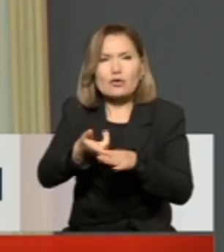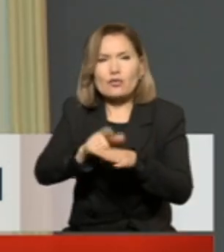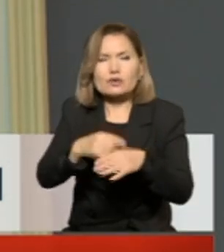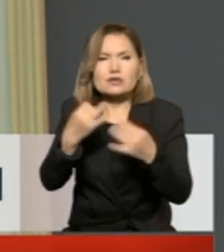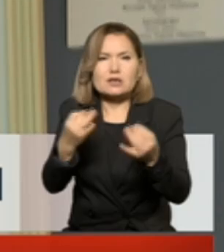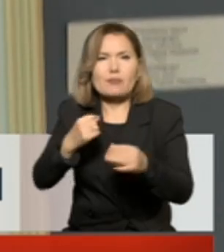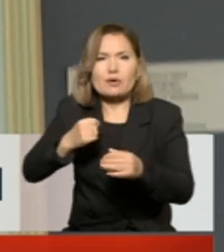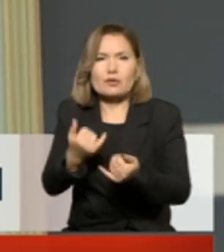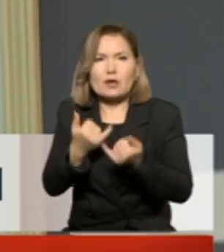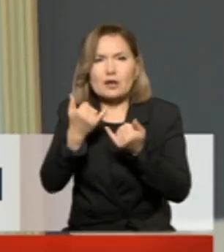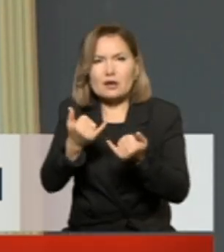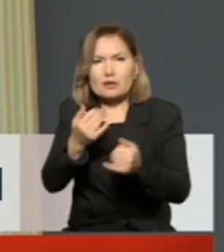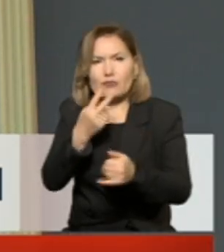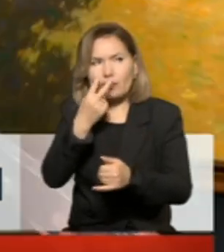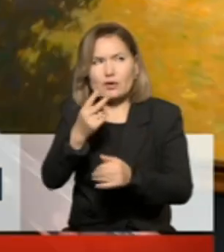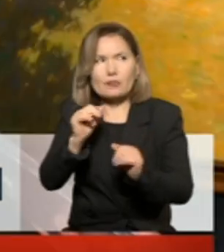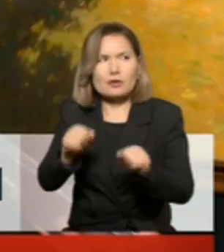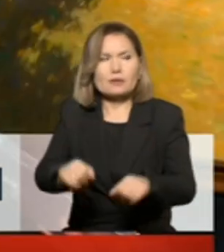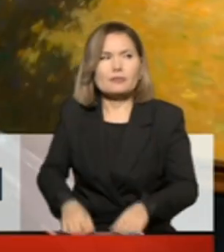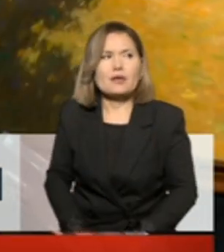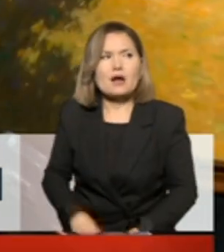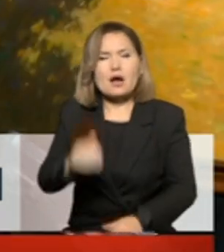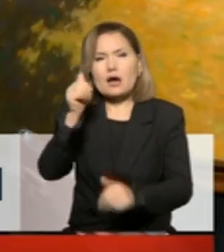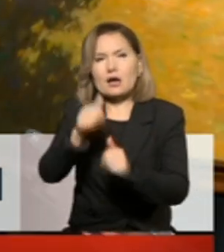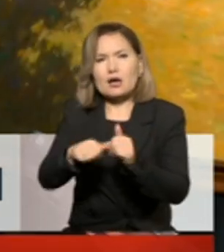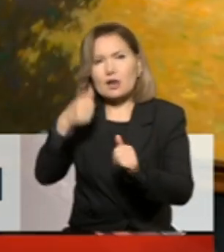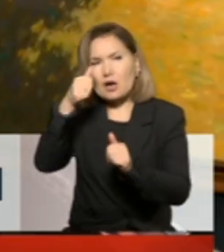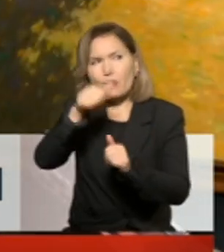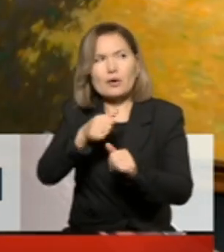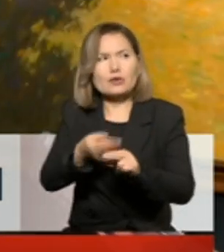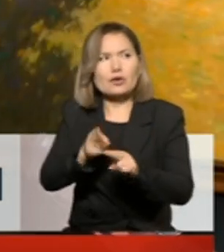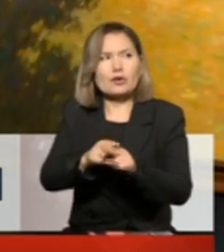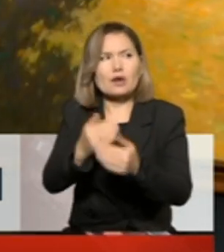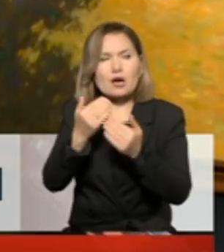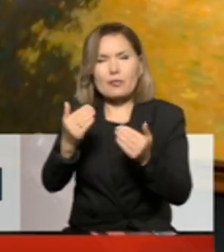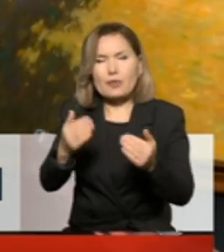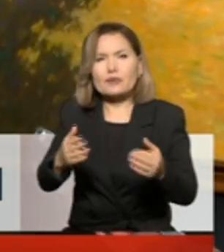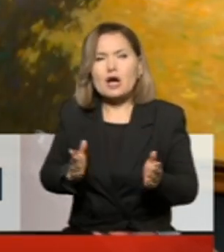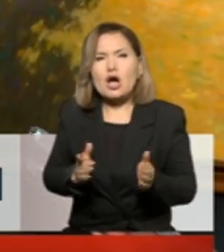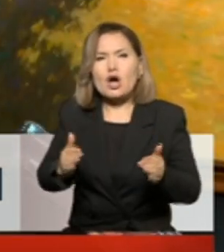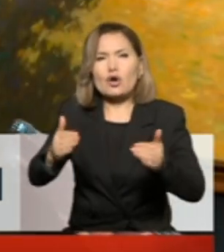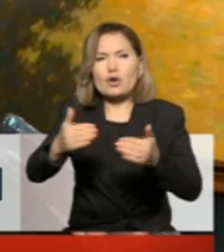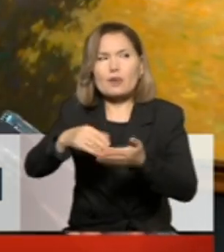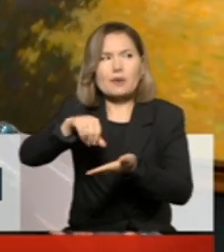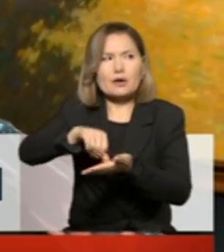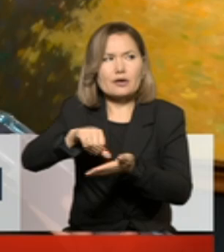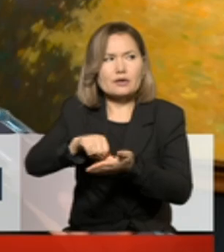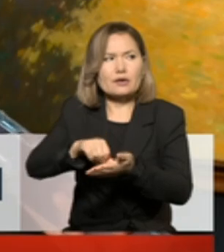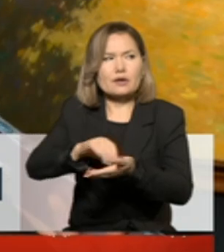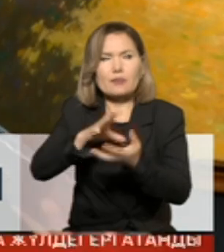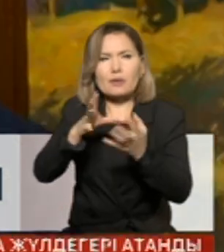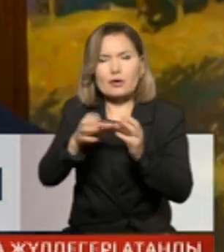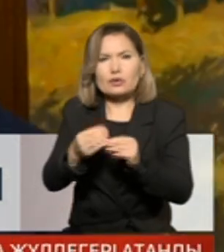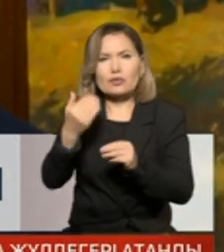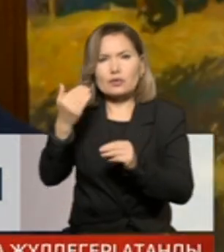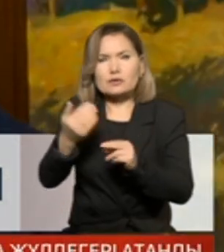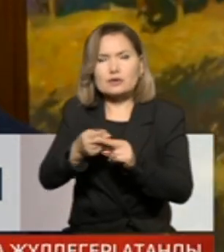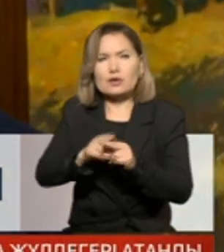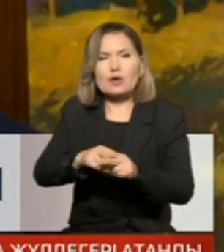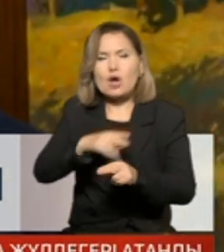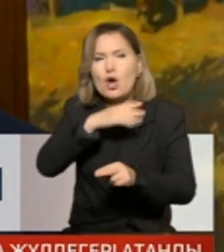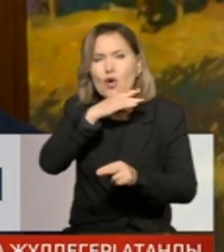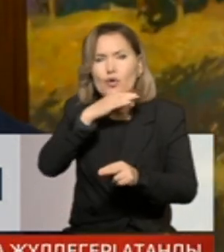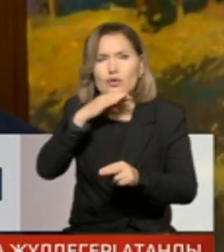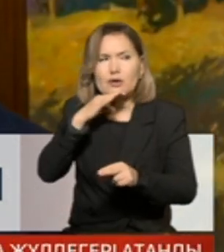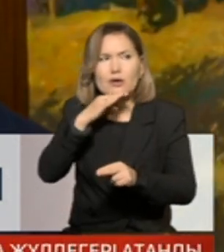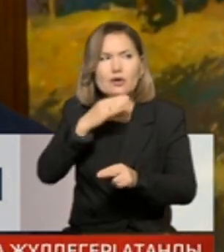көрініс тапқан. Жыл сайын осы көрмені ұйымдастыруға біз бел буып отырмыз. Бізде өте